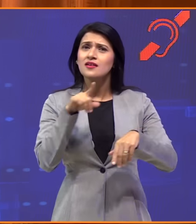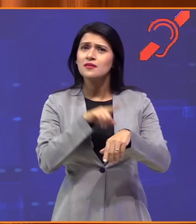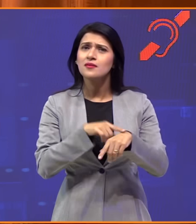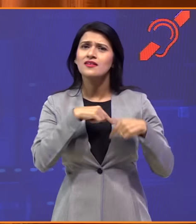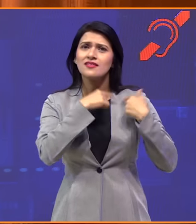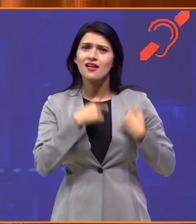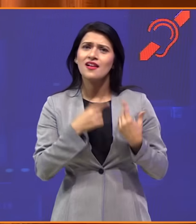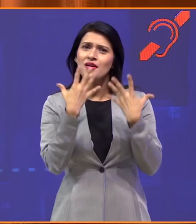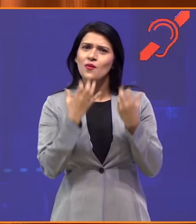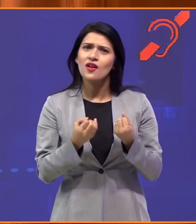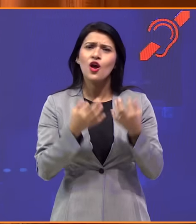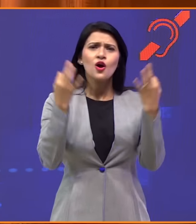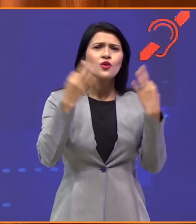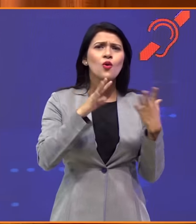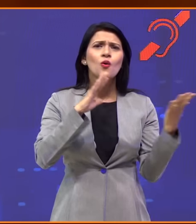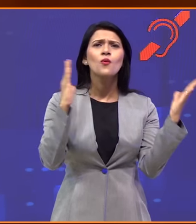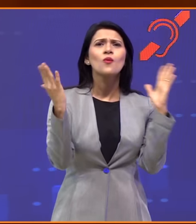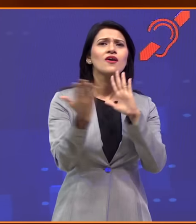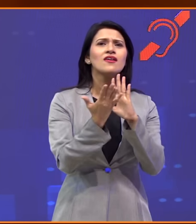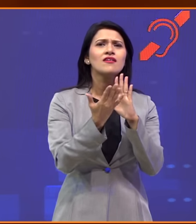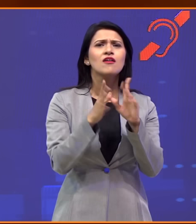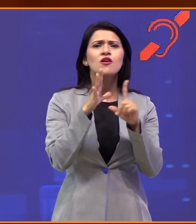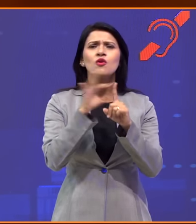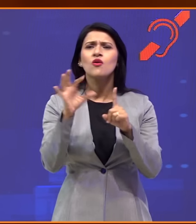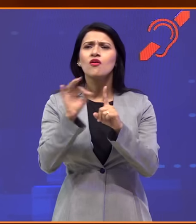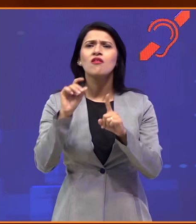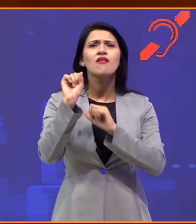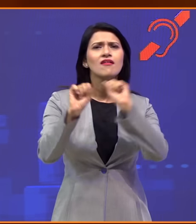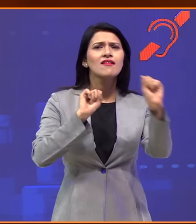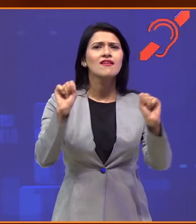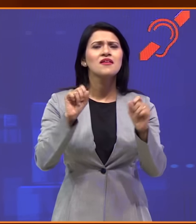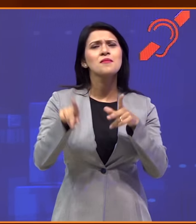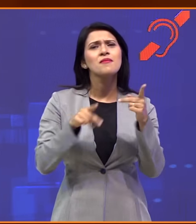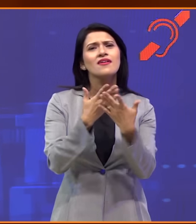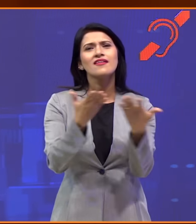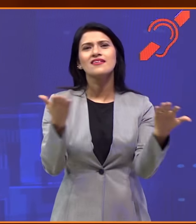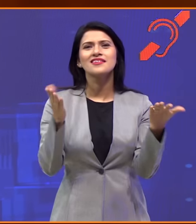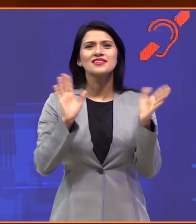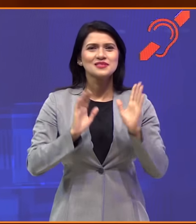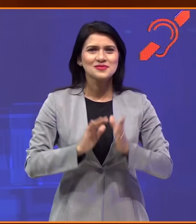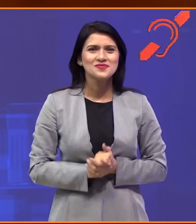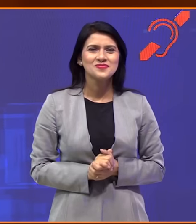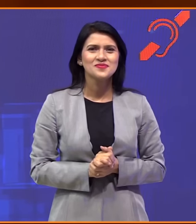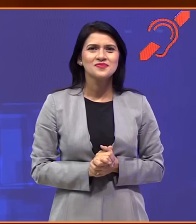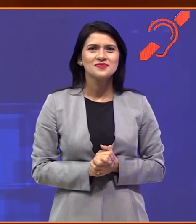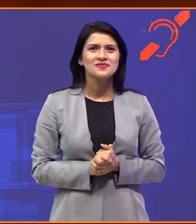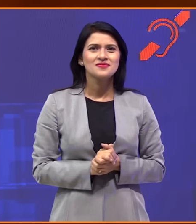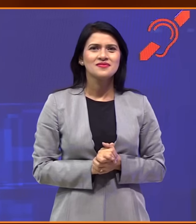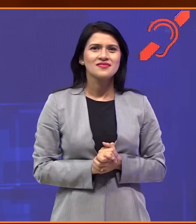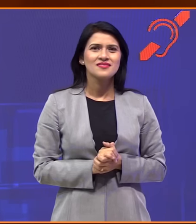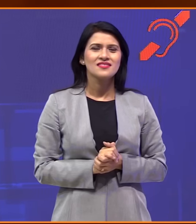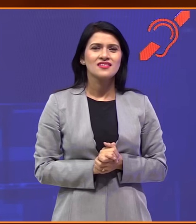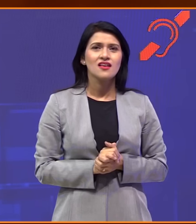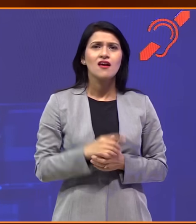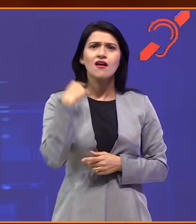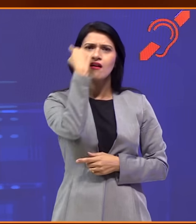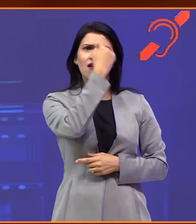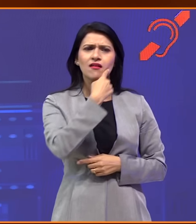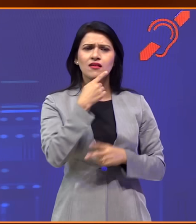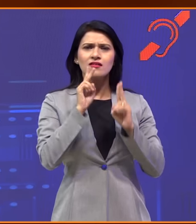है नई दुनिया बसा लेते हैं लोग एक